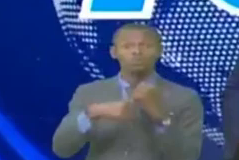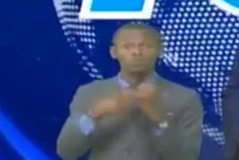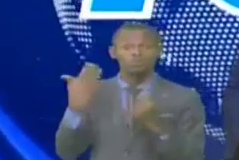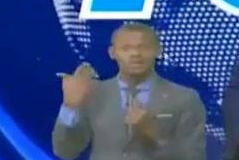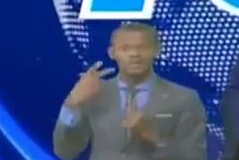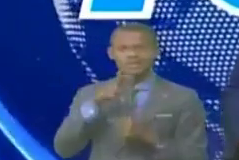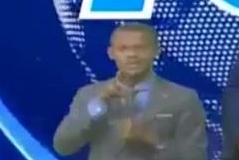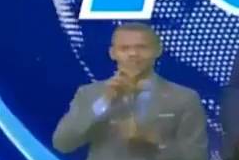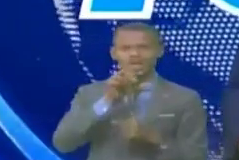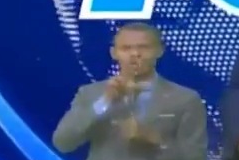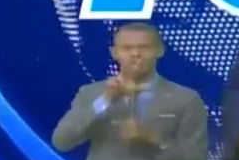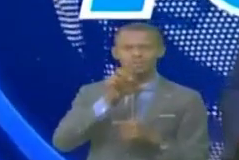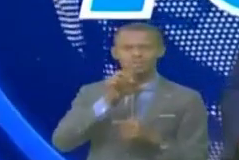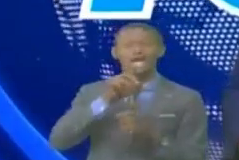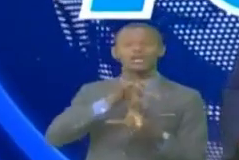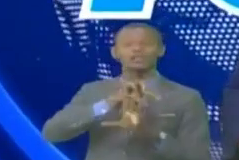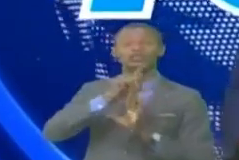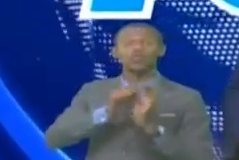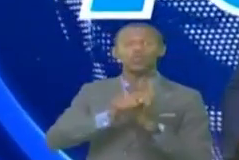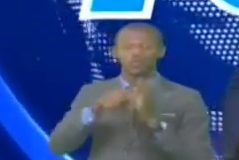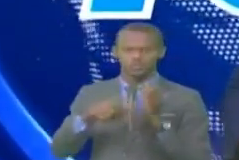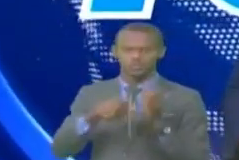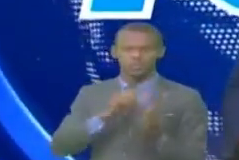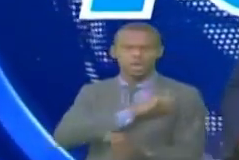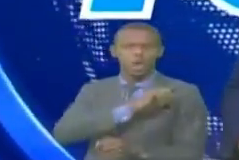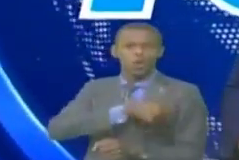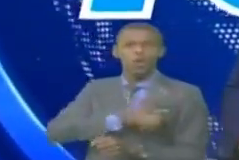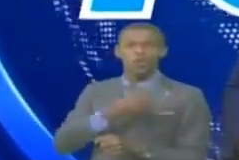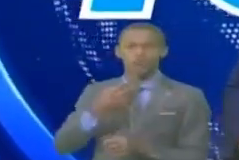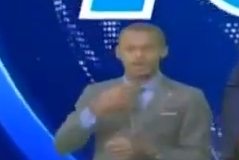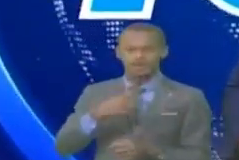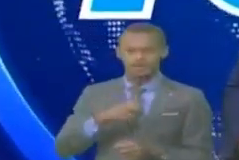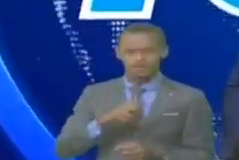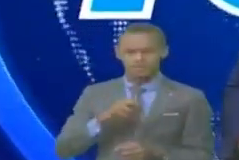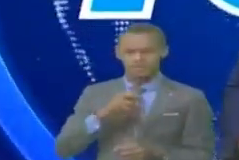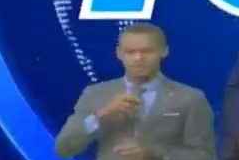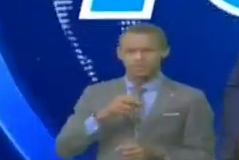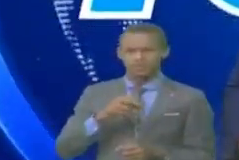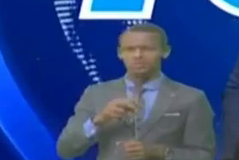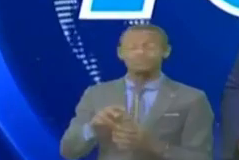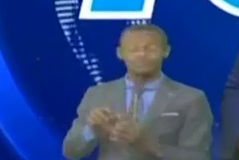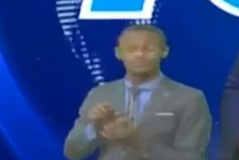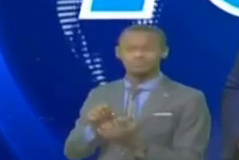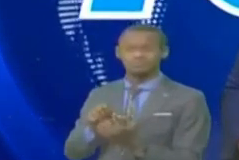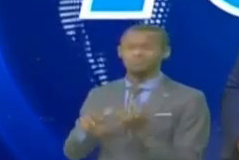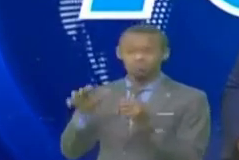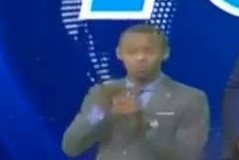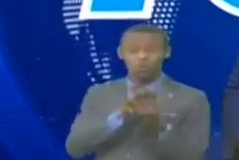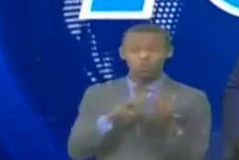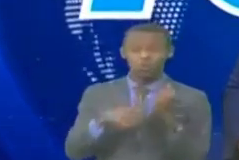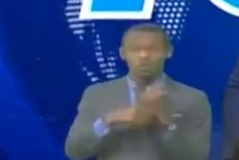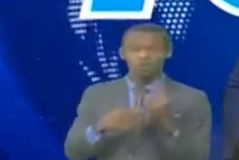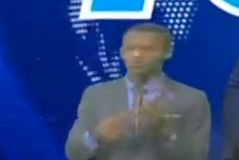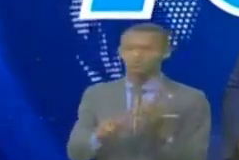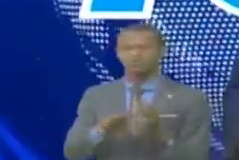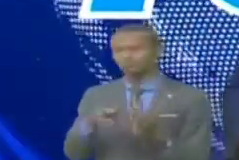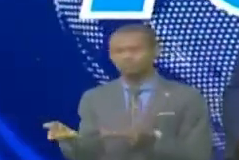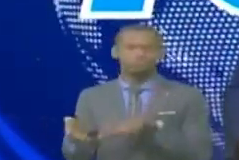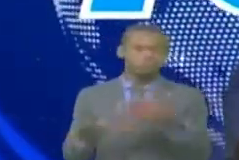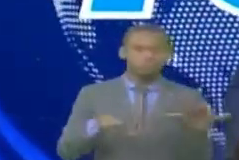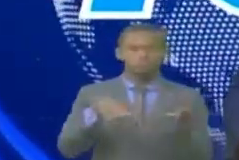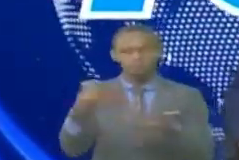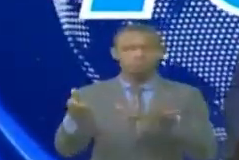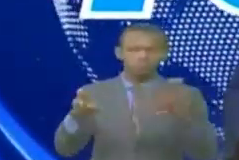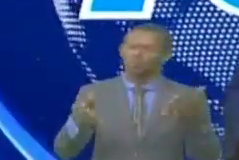compatriotes dernièrement dans la ville de Goma, au Nord Kivu, la Fondation Beka a effectué une visite de compassion à quelques familles des victimes